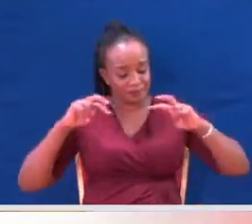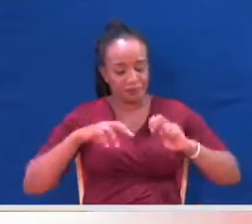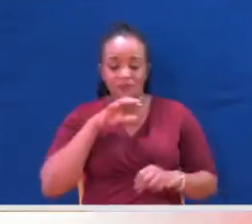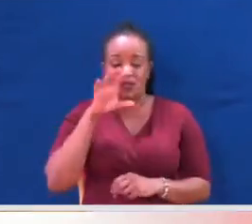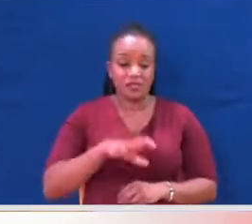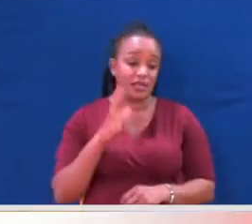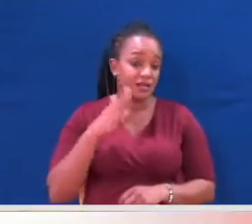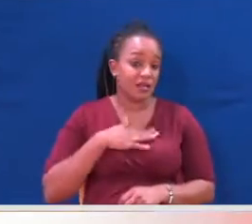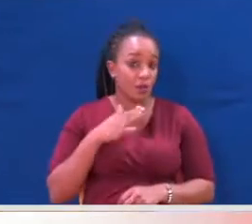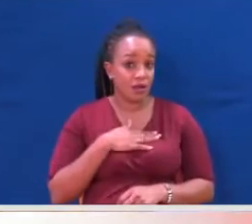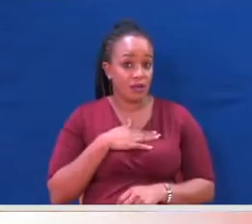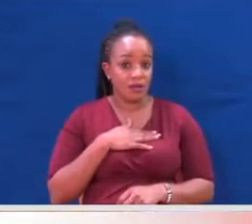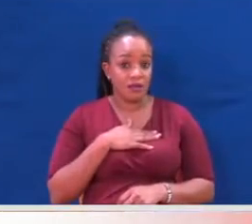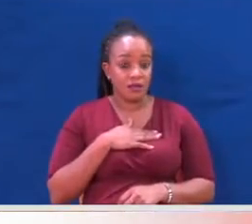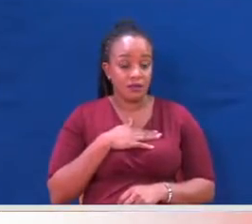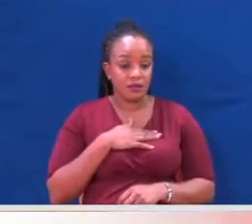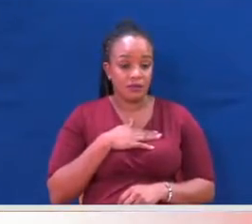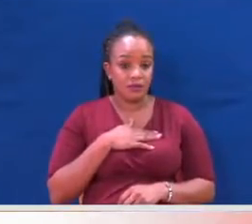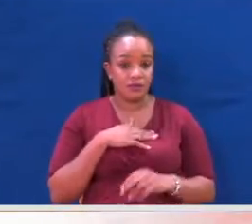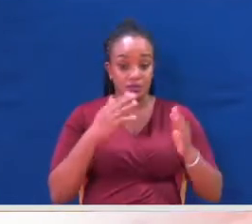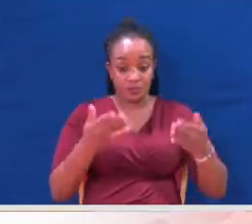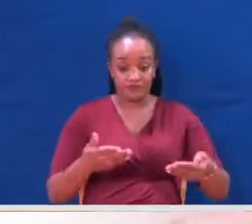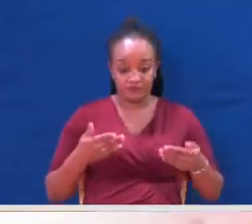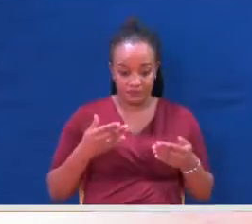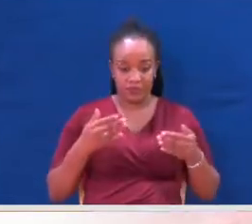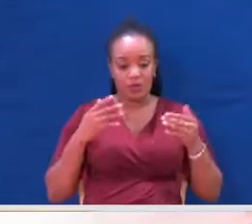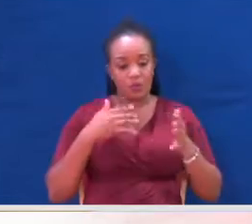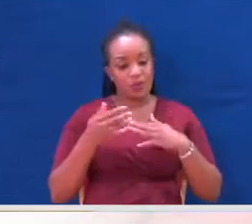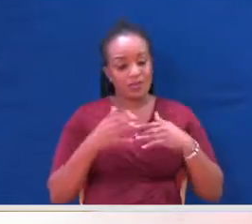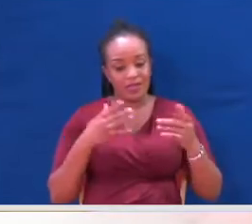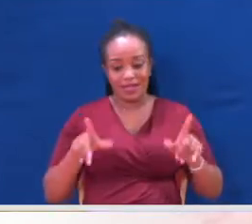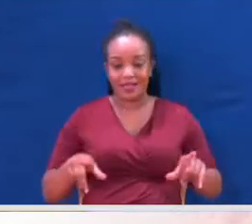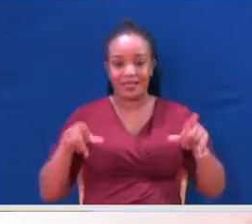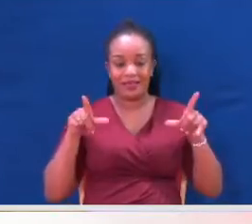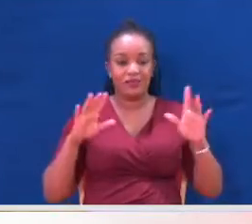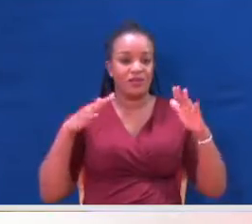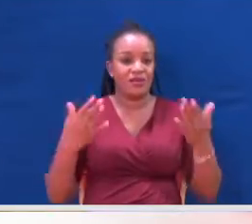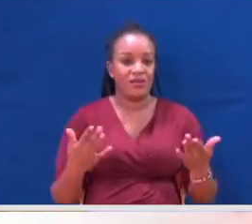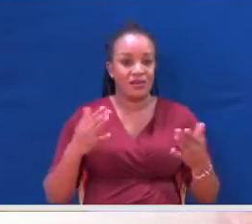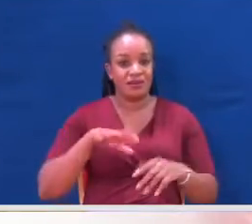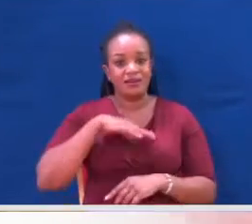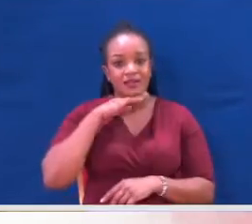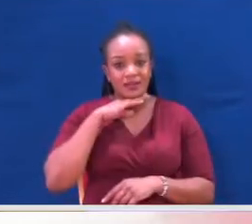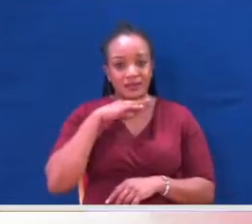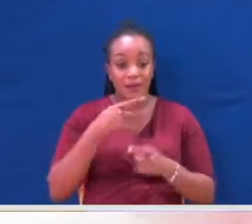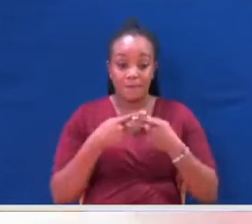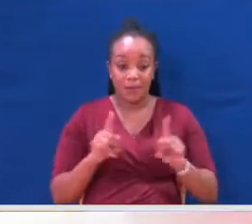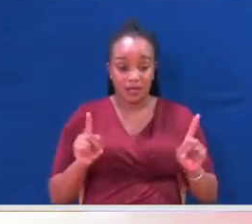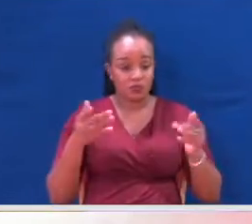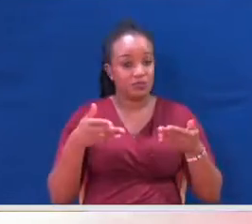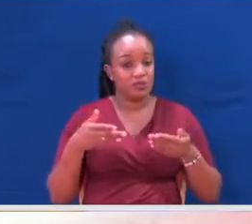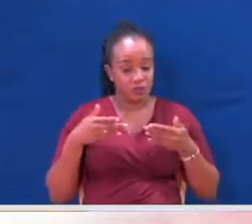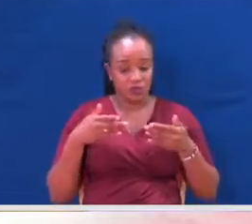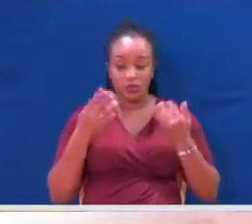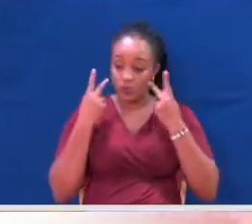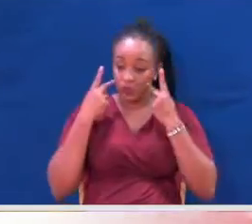yetu aletwe kama iko hai au amekufa lakini aletwe